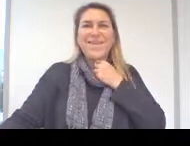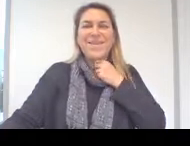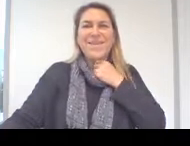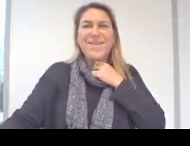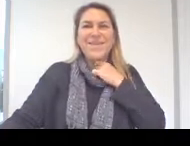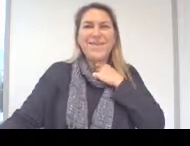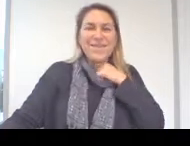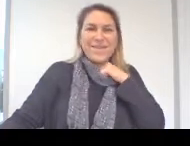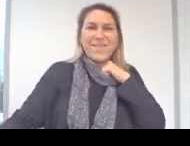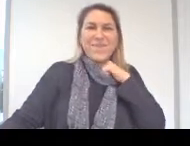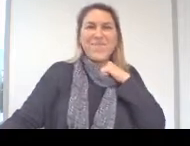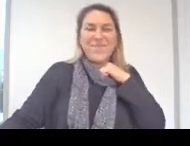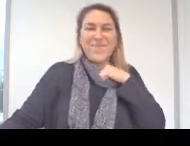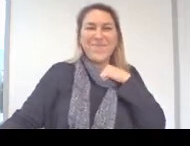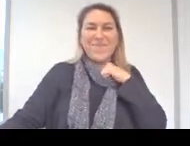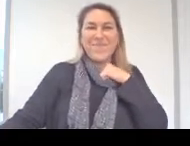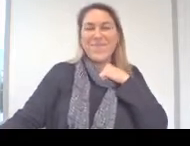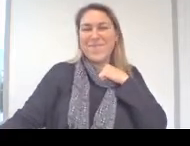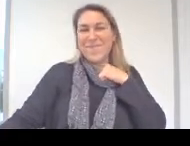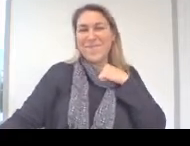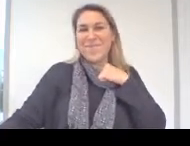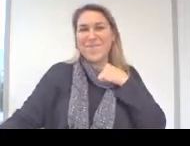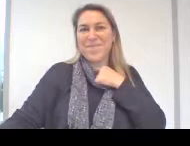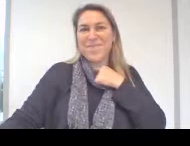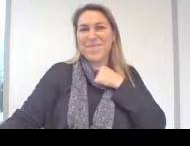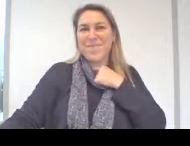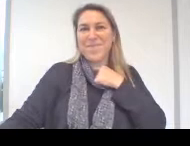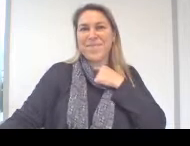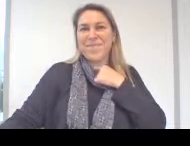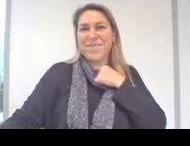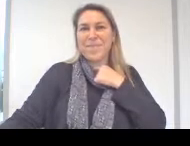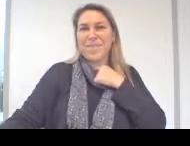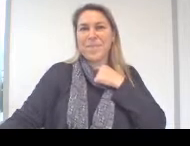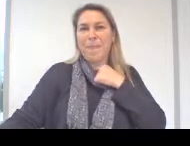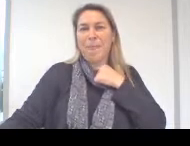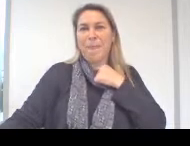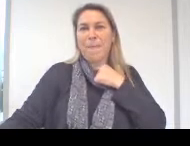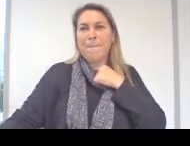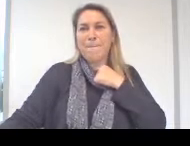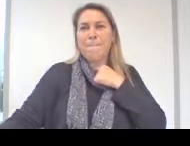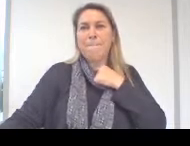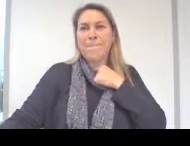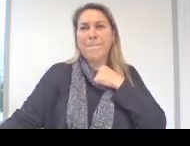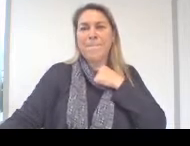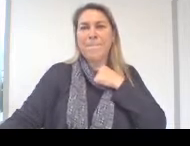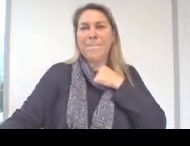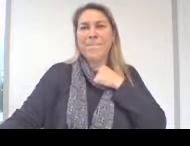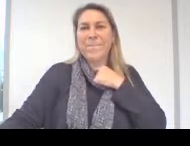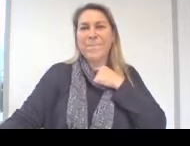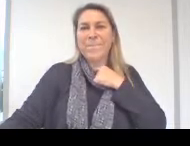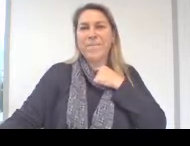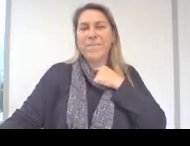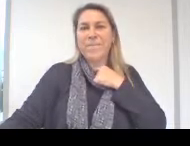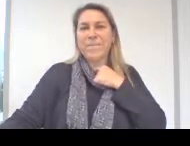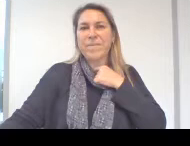Comme l'indiquait Julie précédemment, donc le secteur des restaurants et des hôtels sont donc les premiers employeurs, hein, de ce secteur du tourisme. Donc,